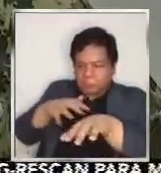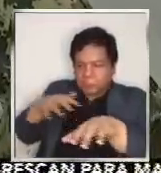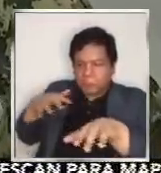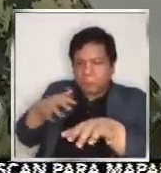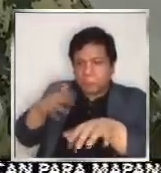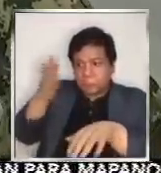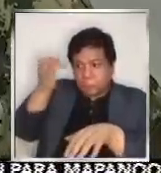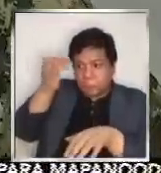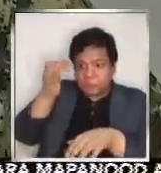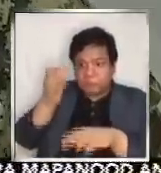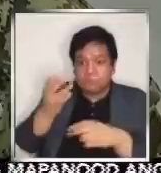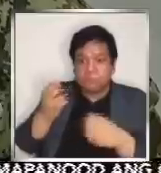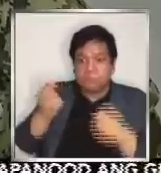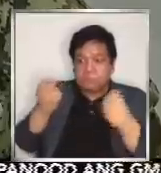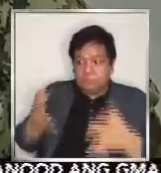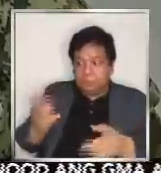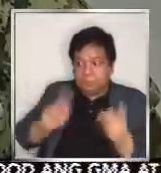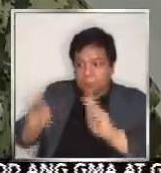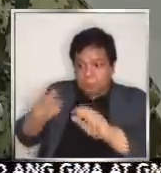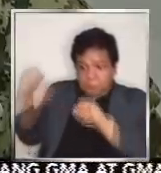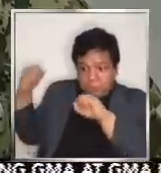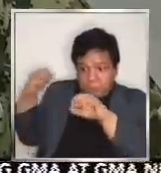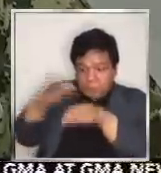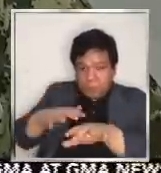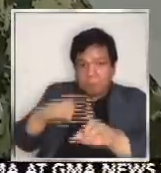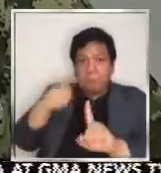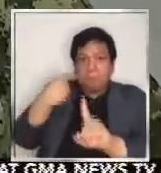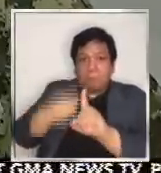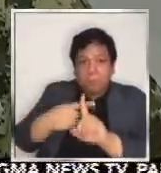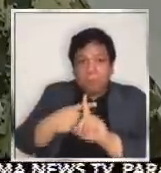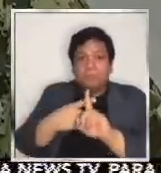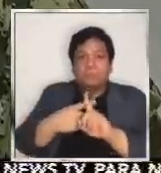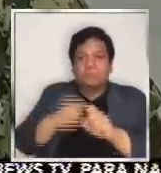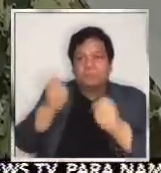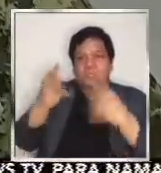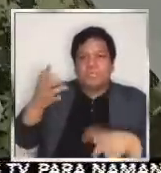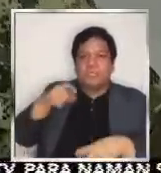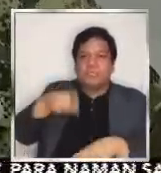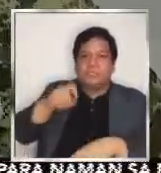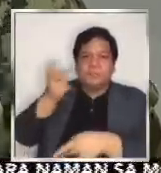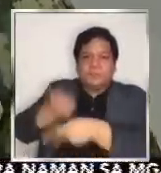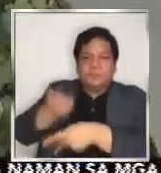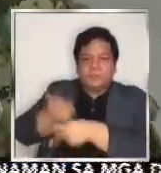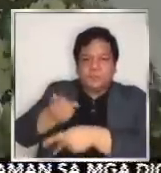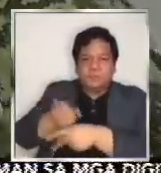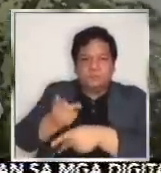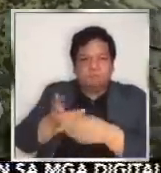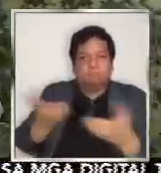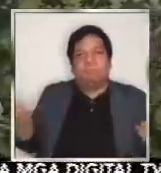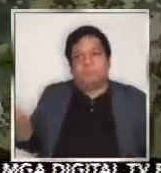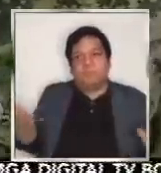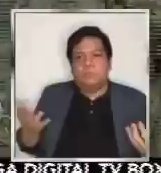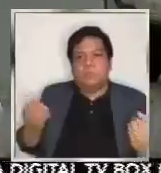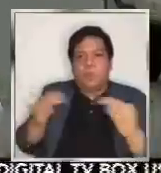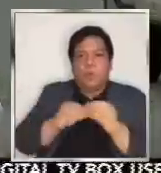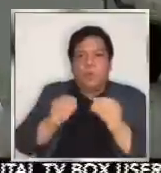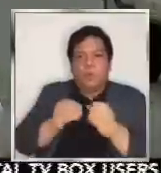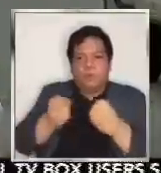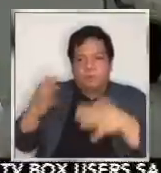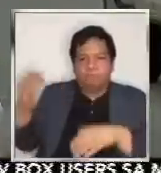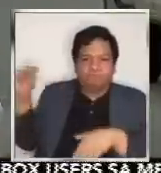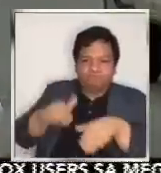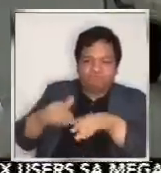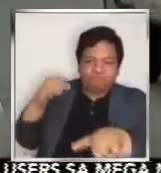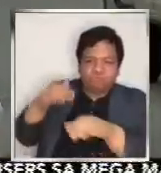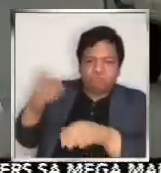mga motorista, dumami rin yung ating mga babantayan. Kaya dumami yung mga dumadaan dito ngayon. Alas 3